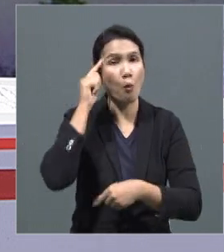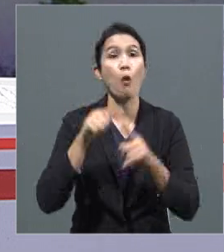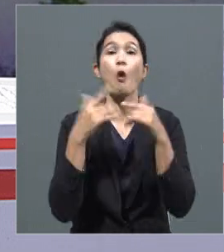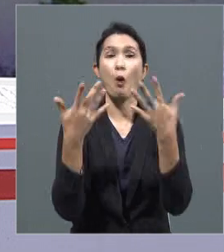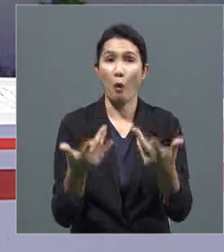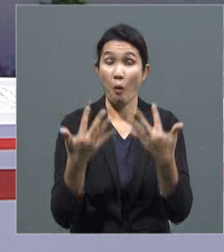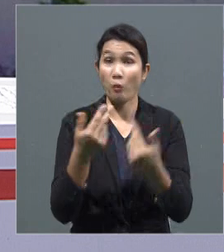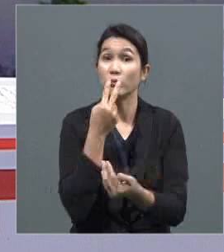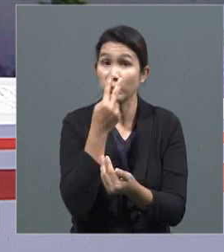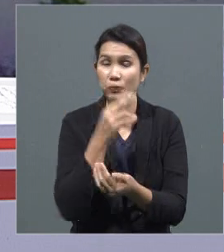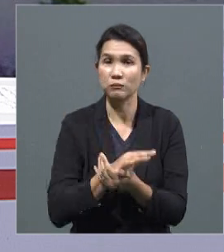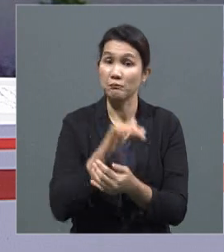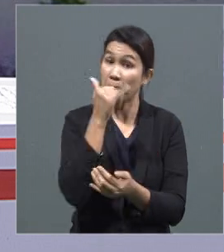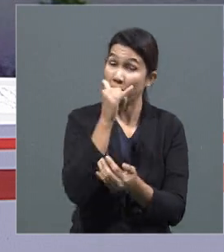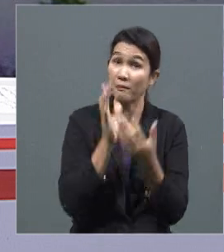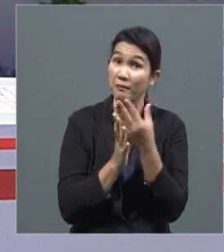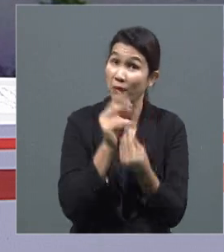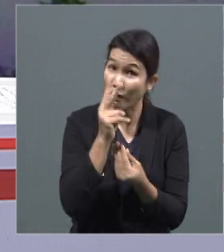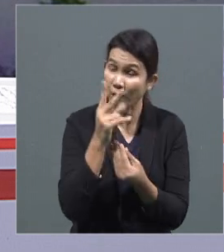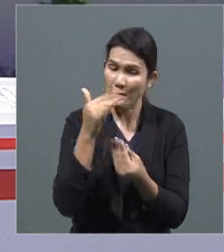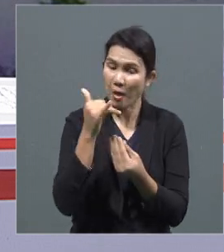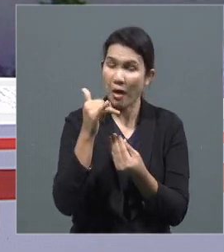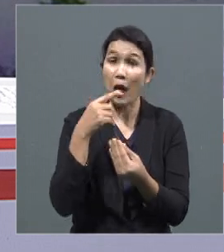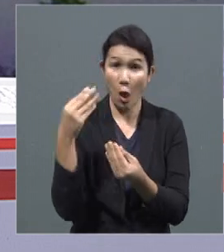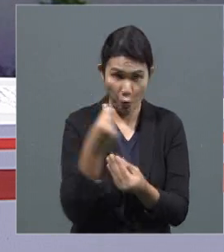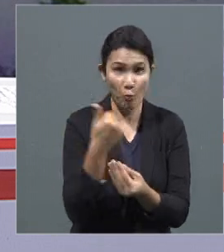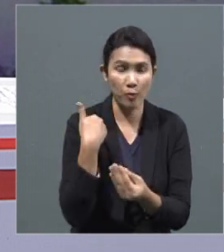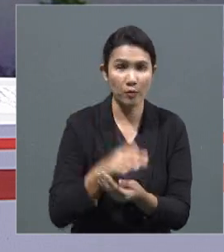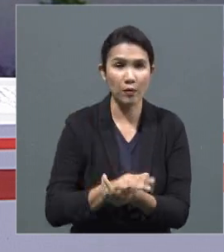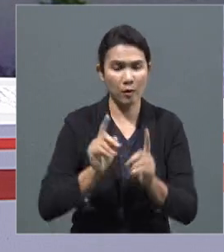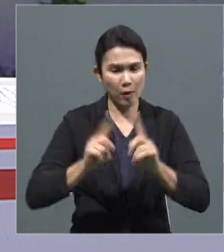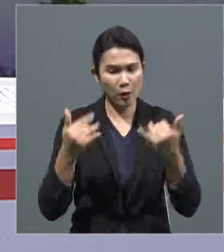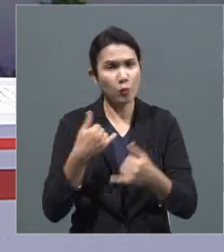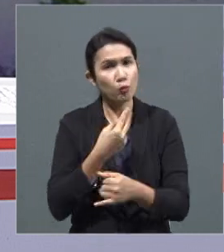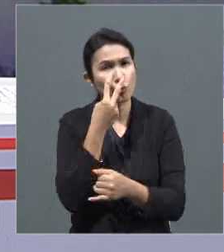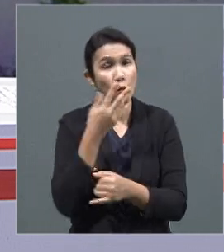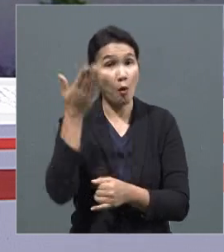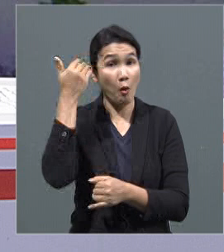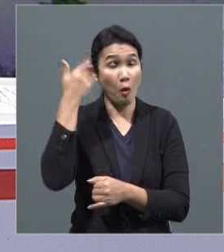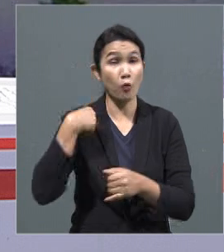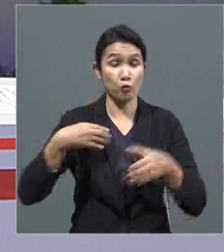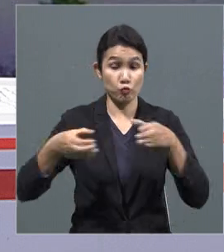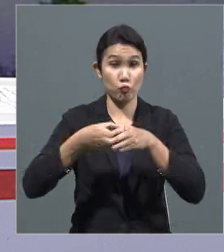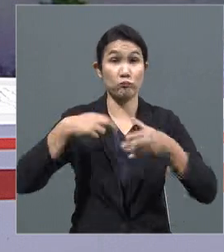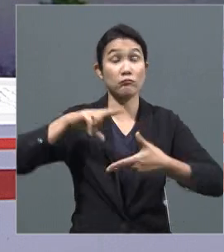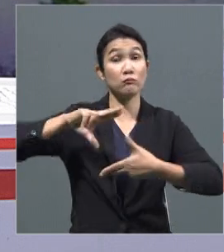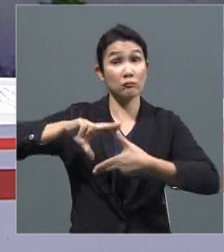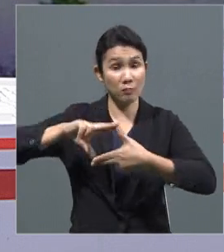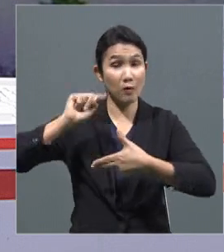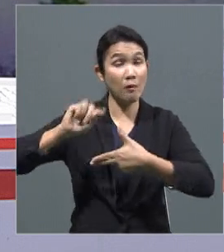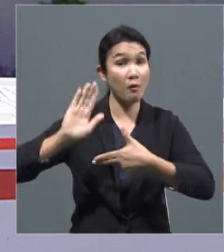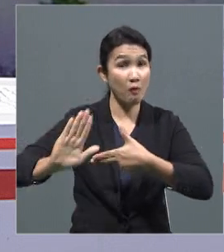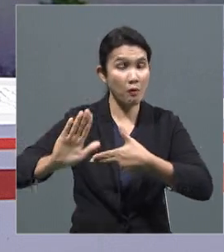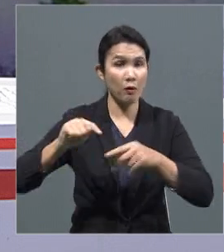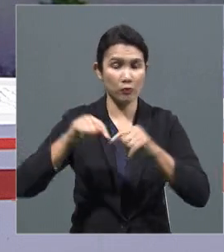ะ แต่ถ้าดู สองอาทิตย์หรืออาจจะเร็วกว่านั้นก็ได้นะครับ เออแต่ถ้าเราไปดูน้องพีชที่แถลงการของพรรคพลังประชารัฐในส่วนของ